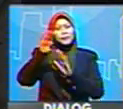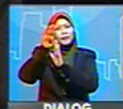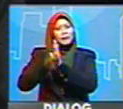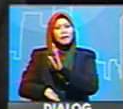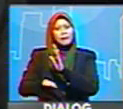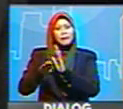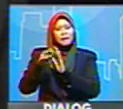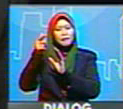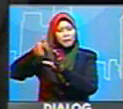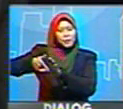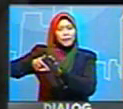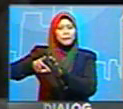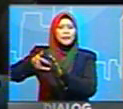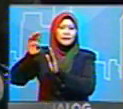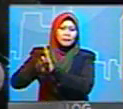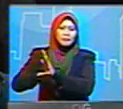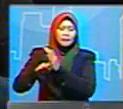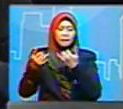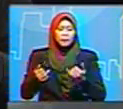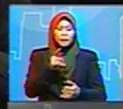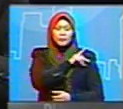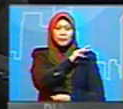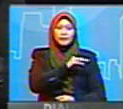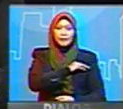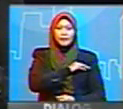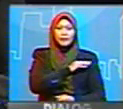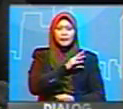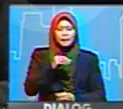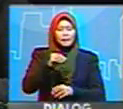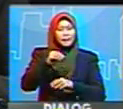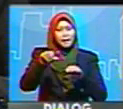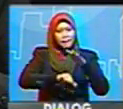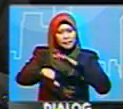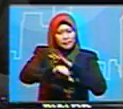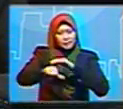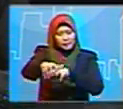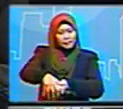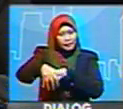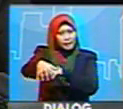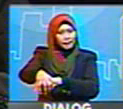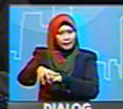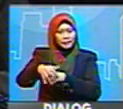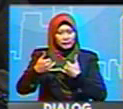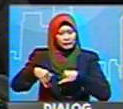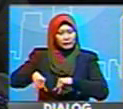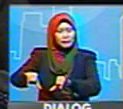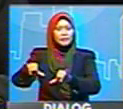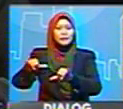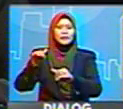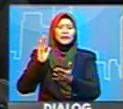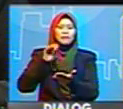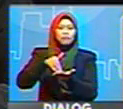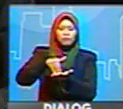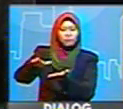harga minyak baik yang pasti pihak Kementerian Pertanian dan industri asas Tani masih lagi dengan jihad perangi